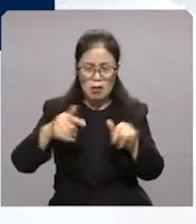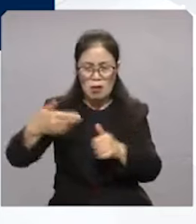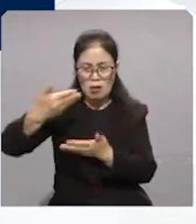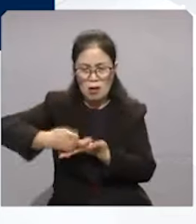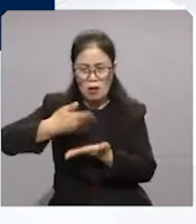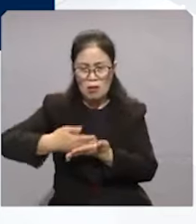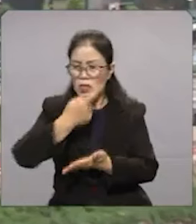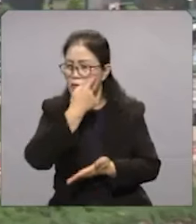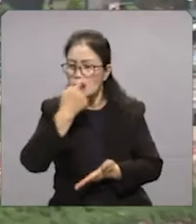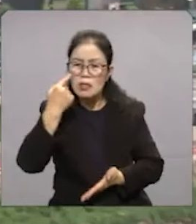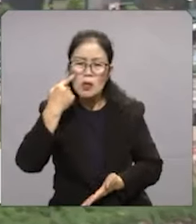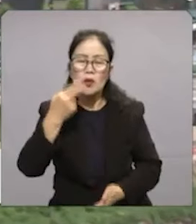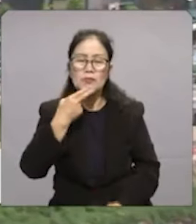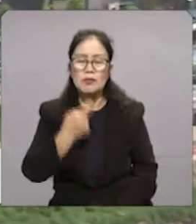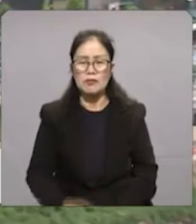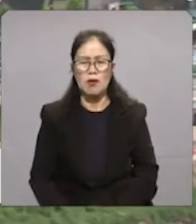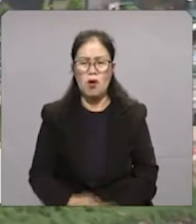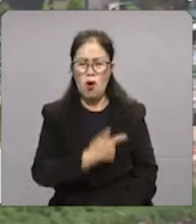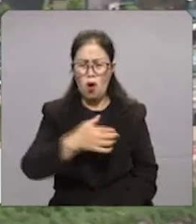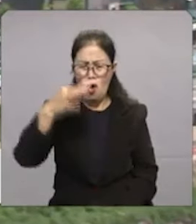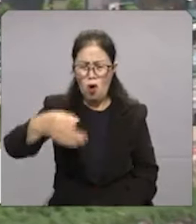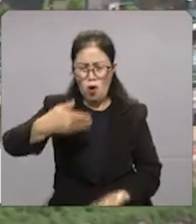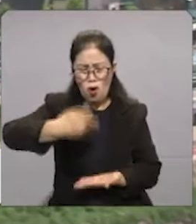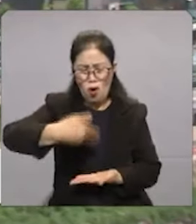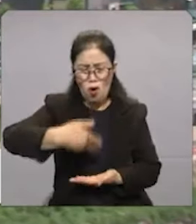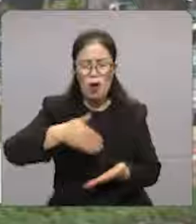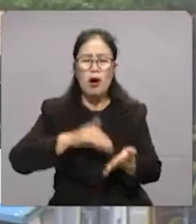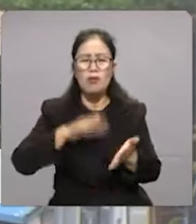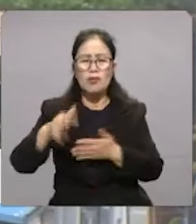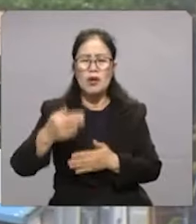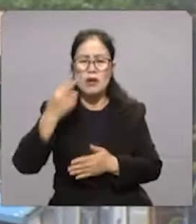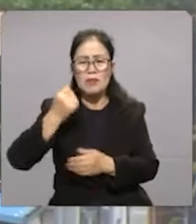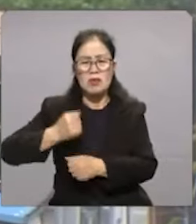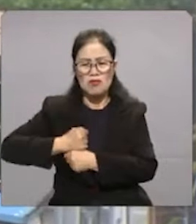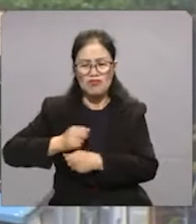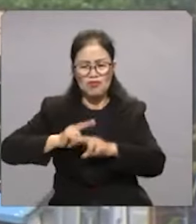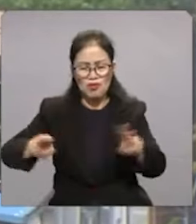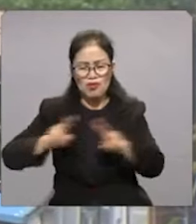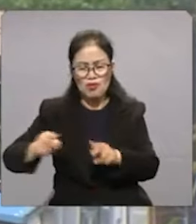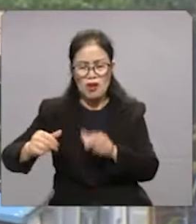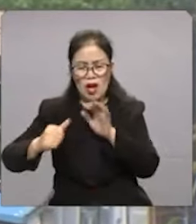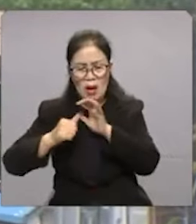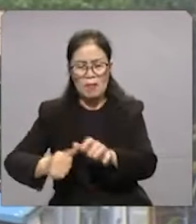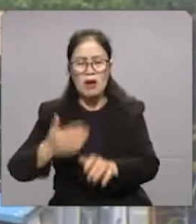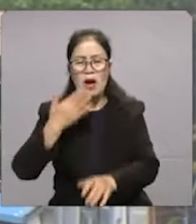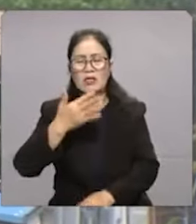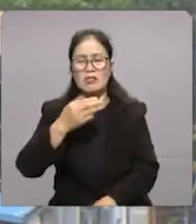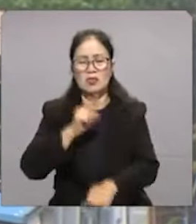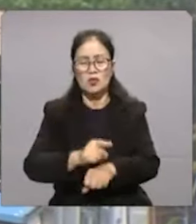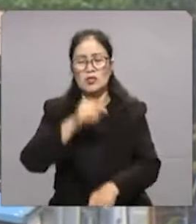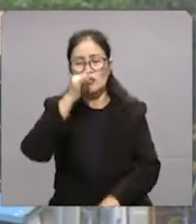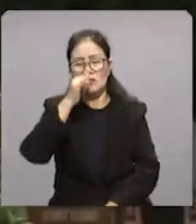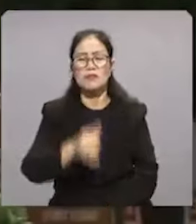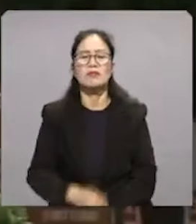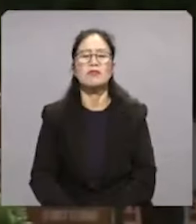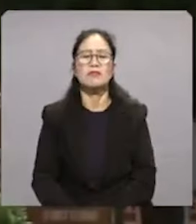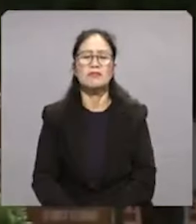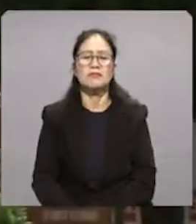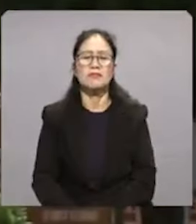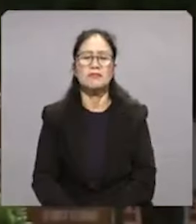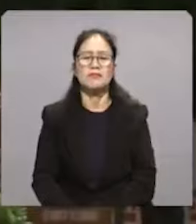없습니다. 천문학적인 청구서를 내민 뒤 주한미군 철수를 압박할 가능성도 큽니다. OBS